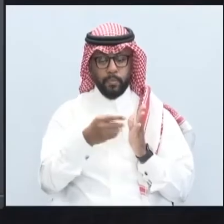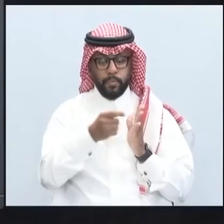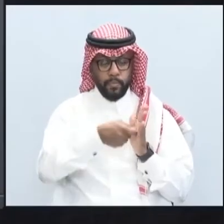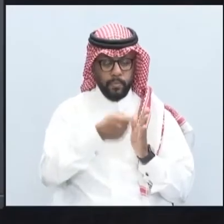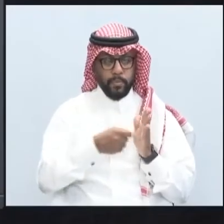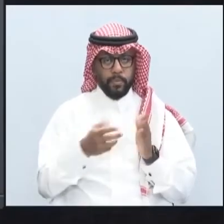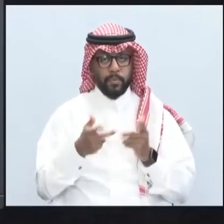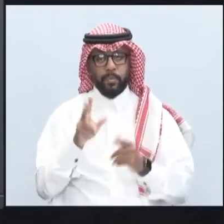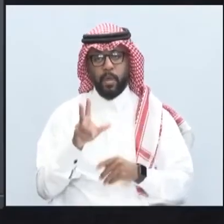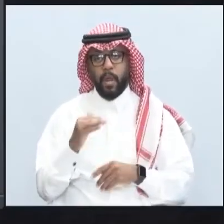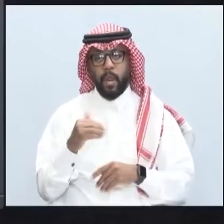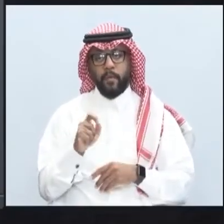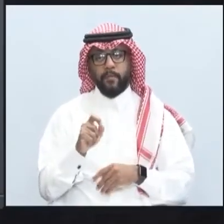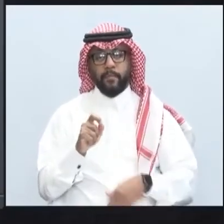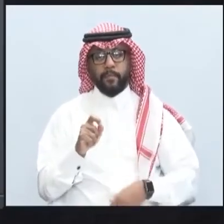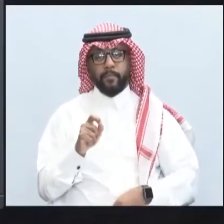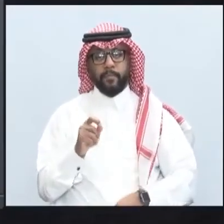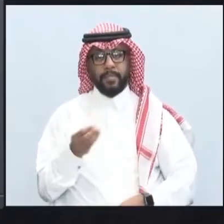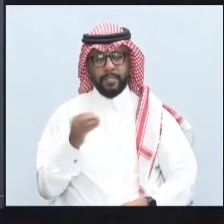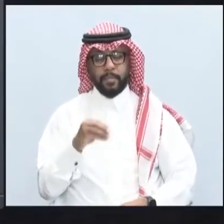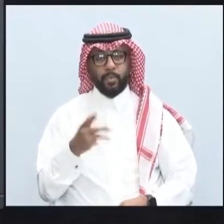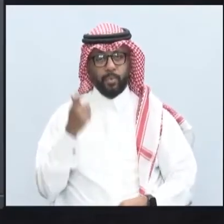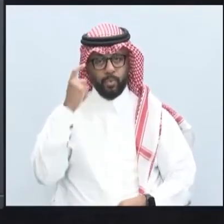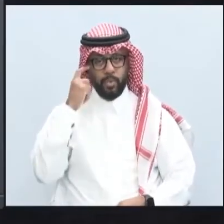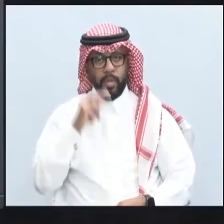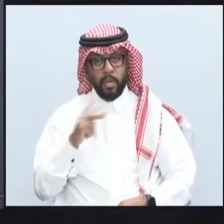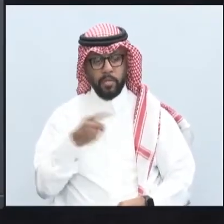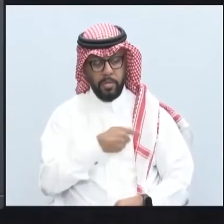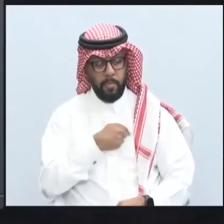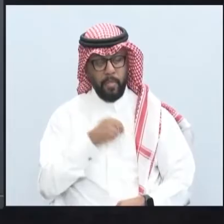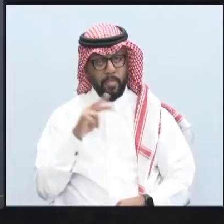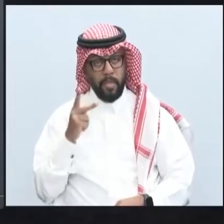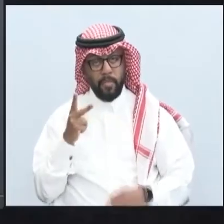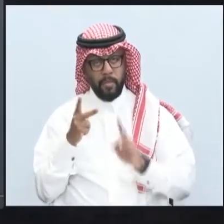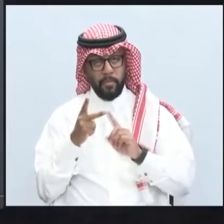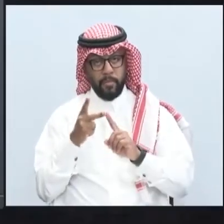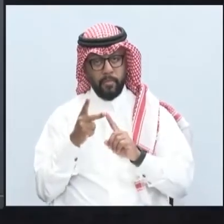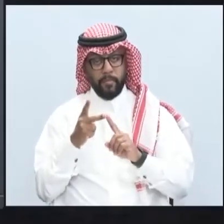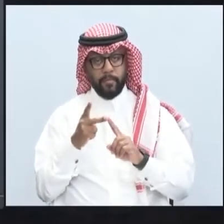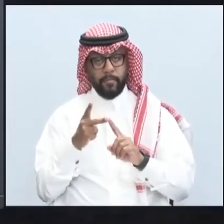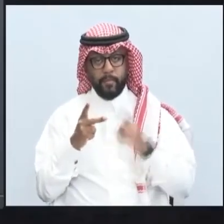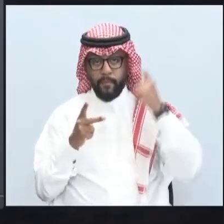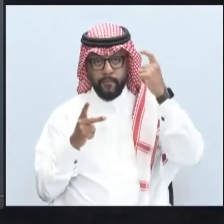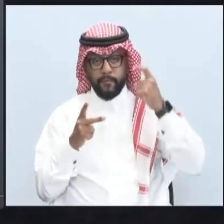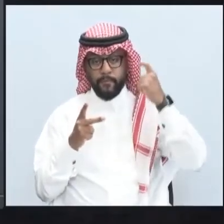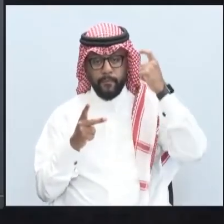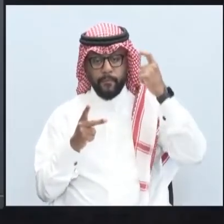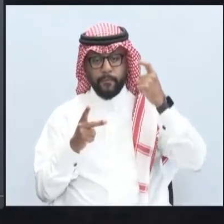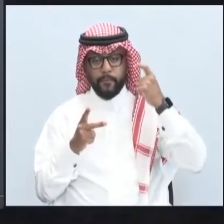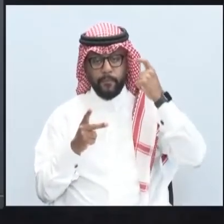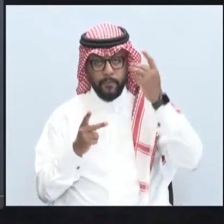اسما اخرا للخف هيا ابنائي فكروا قليلا